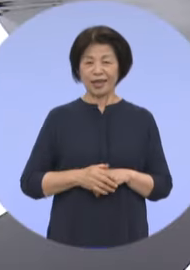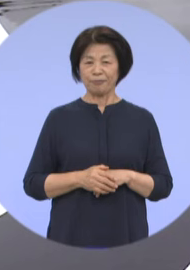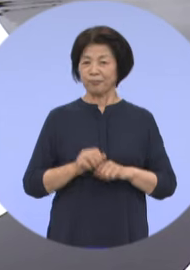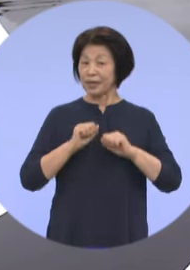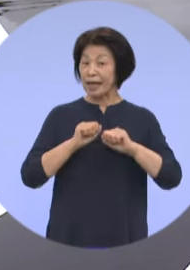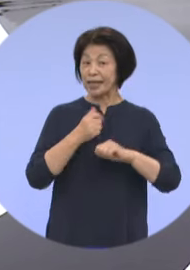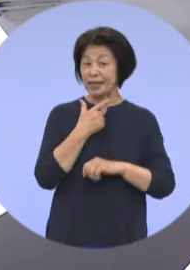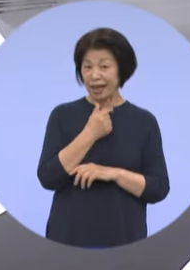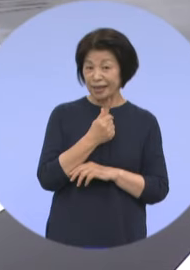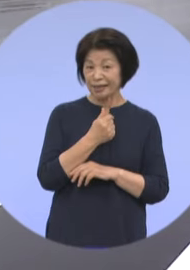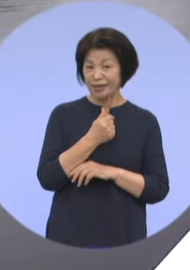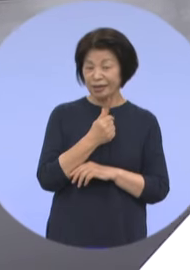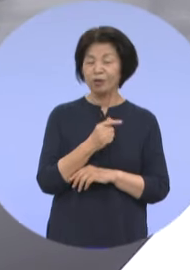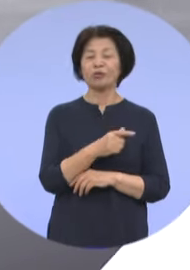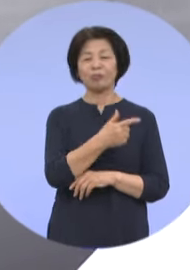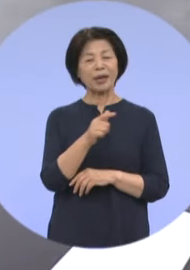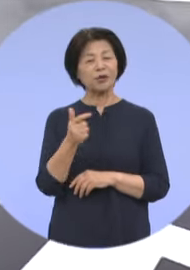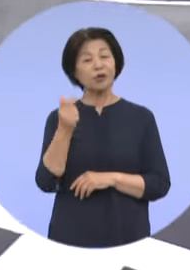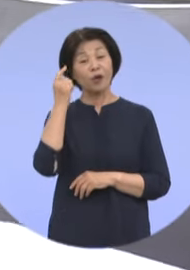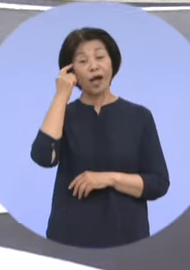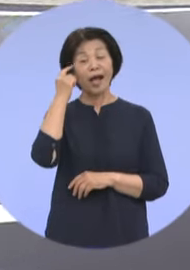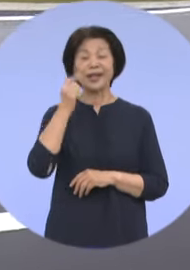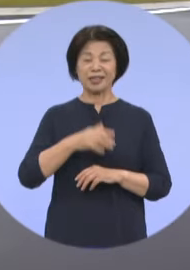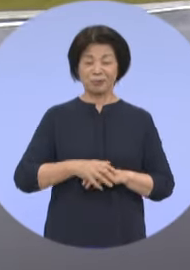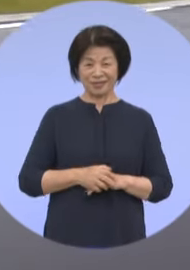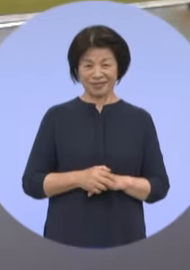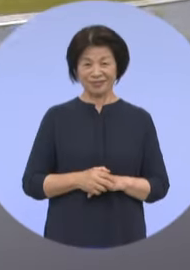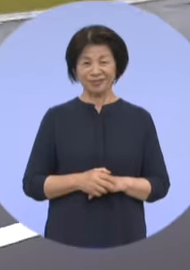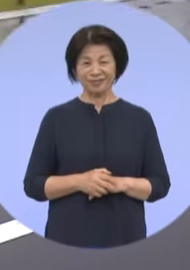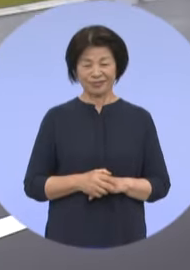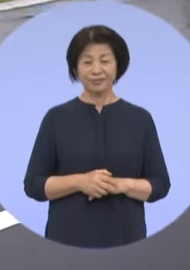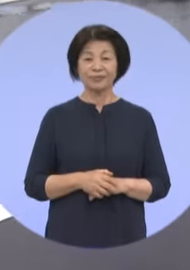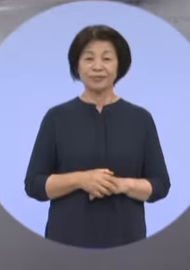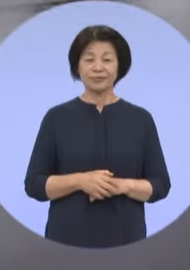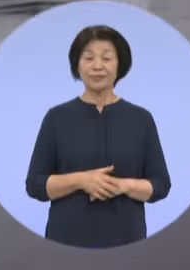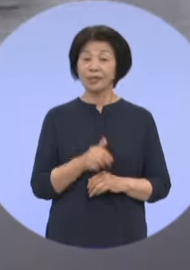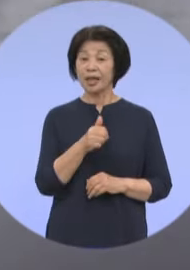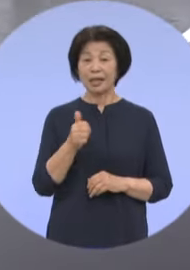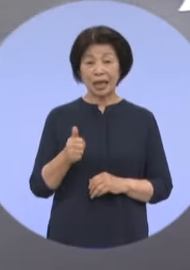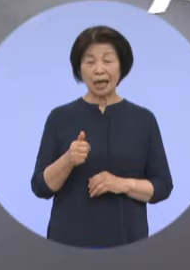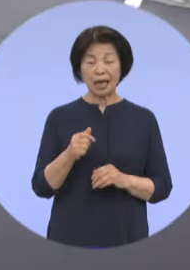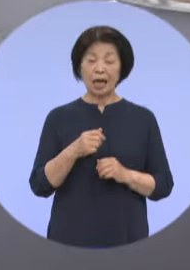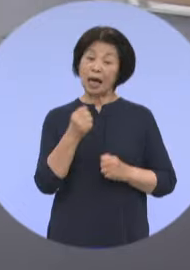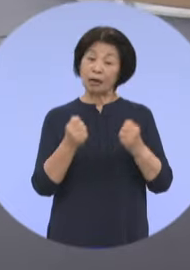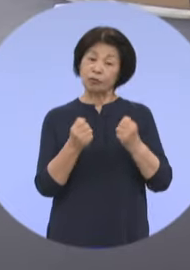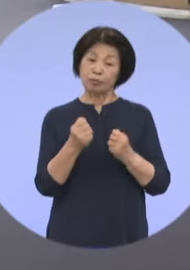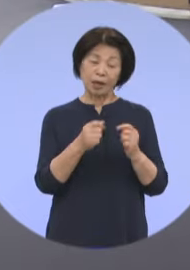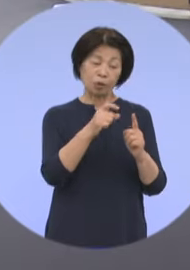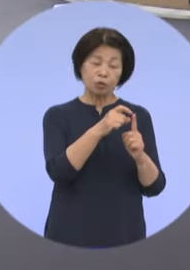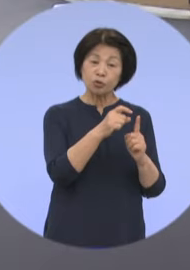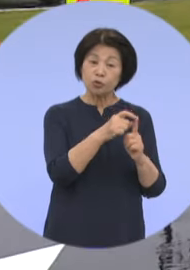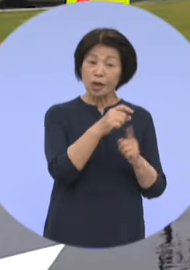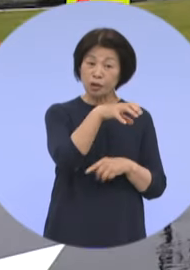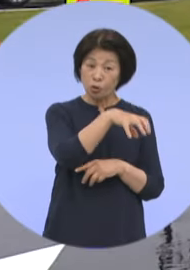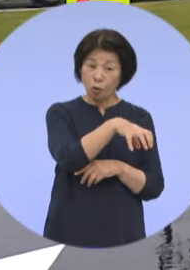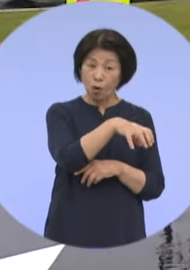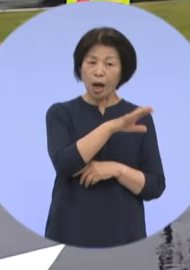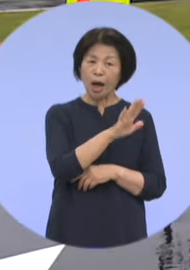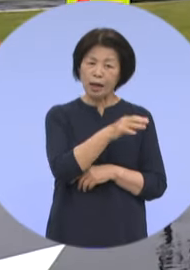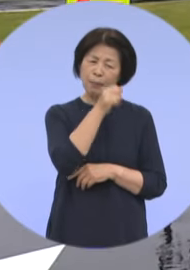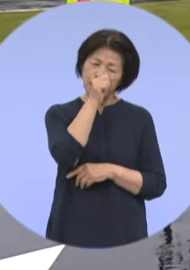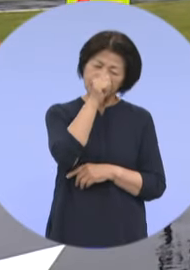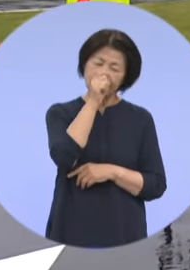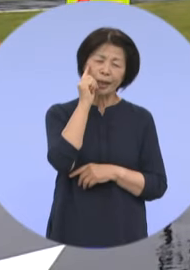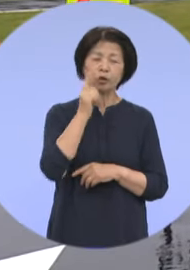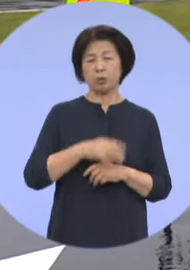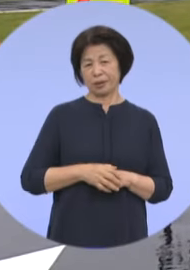なことを考えていきたいと、そんなふうに考えております。駐車場をですね、ぜひ整備をしていただきたい。ここまで車